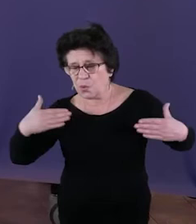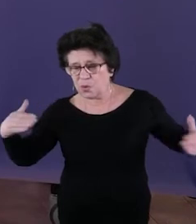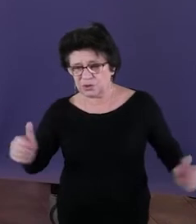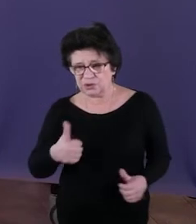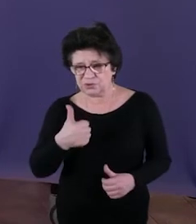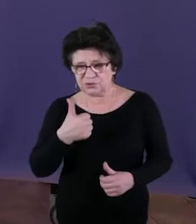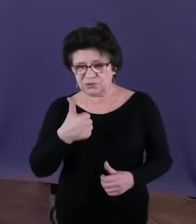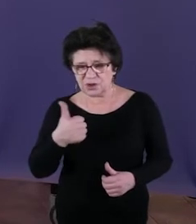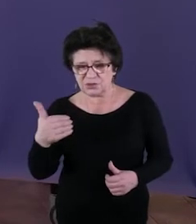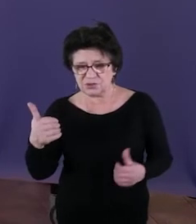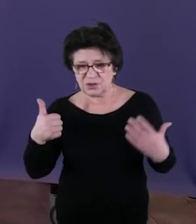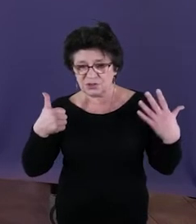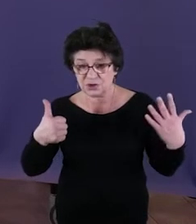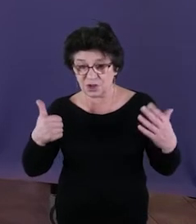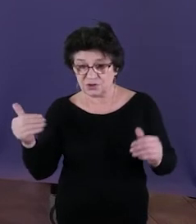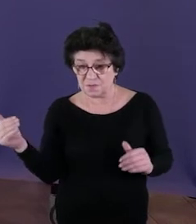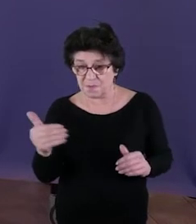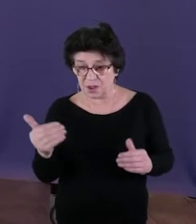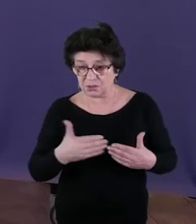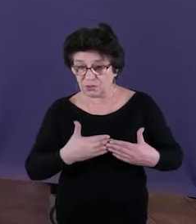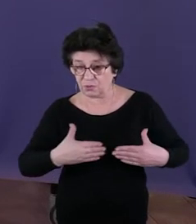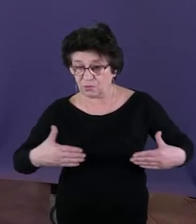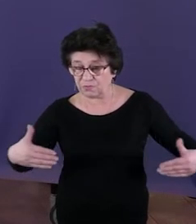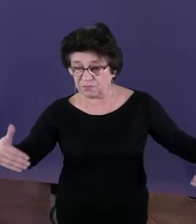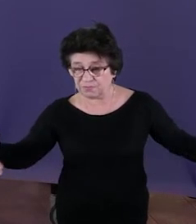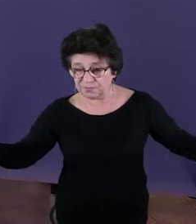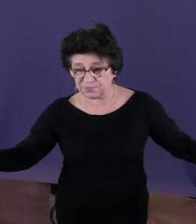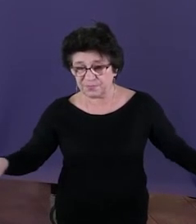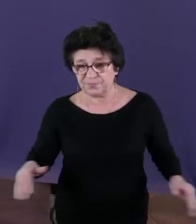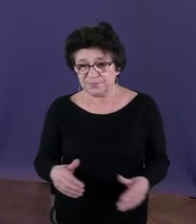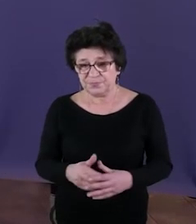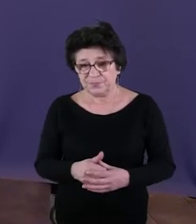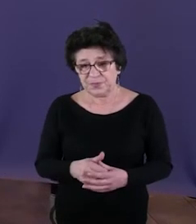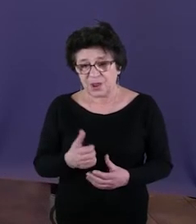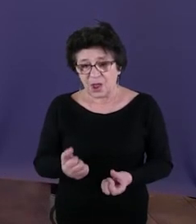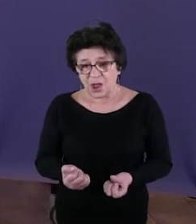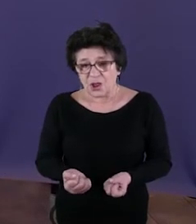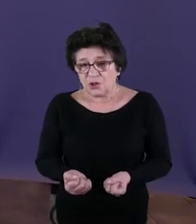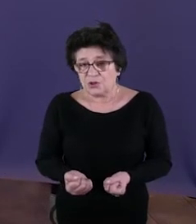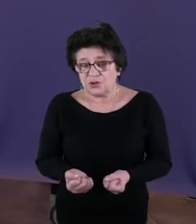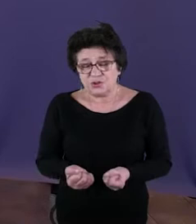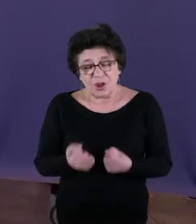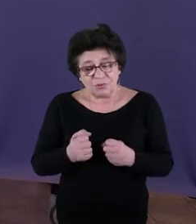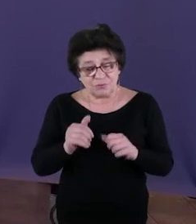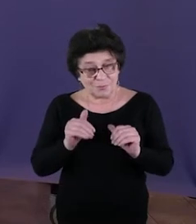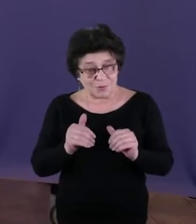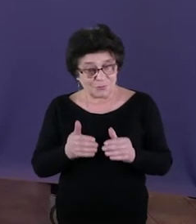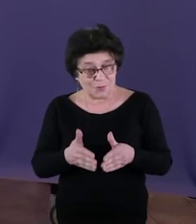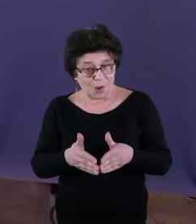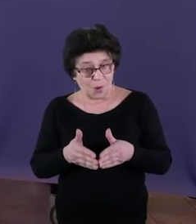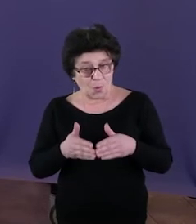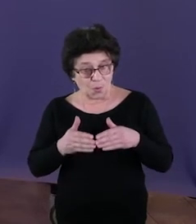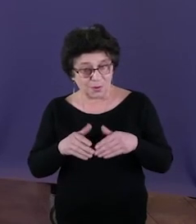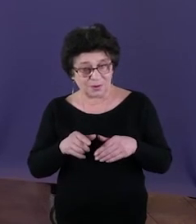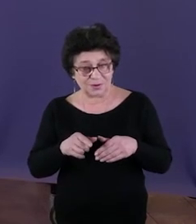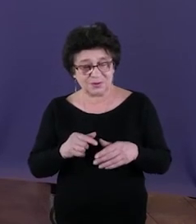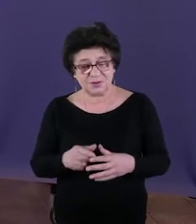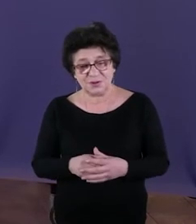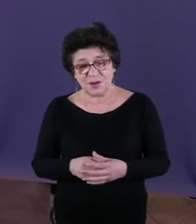i metrze średnicy naprawdę ciężko ciężko ukrywalny przedmiot był